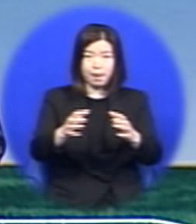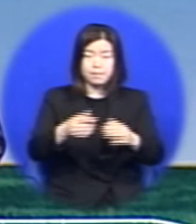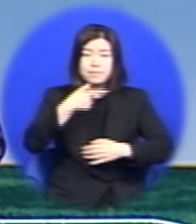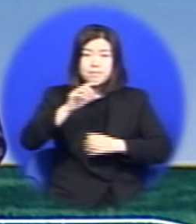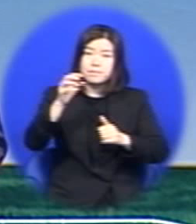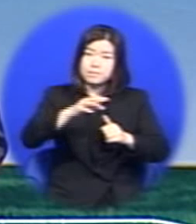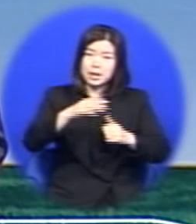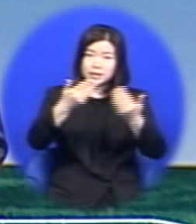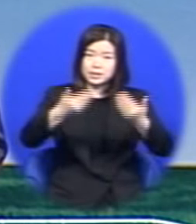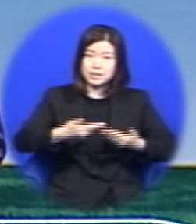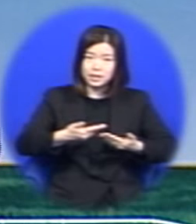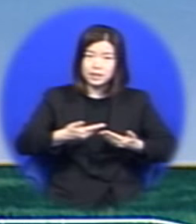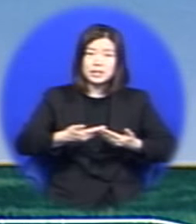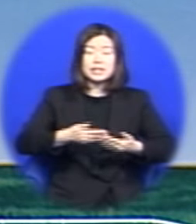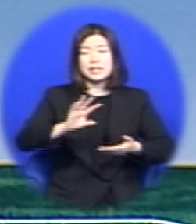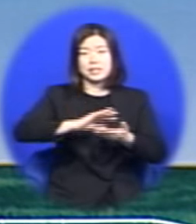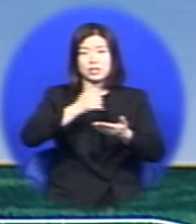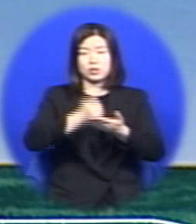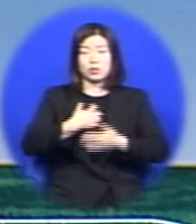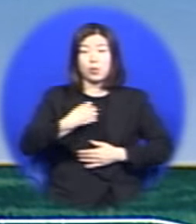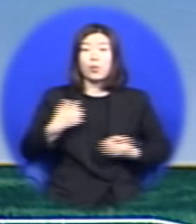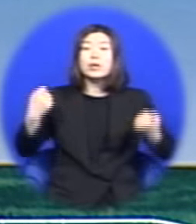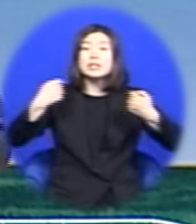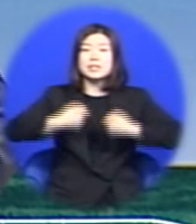자는 그리스도로 옷 입었느니라.